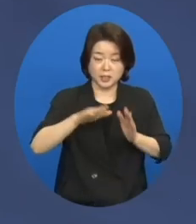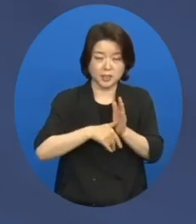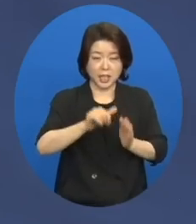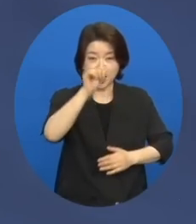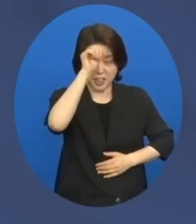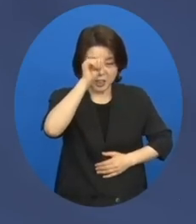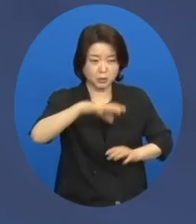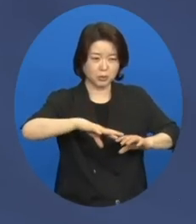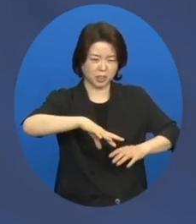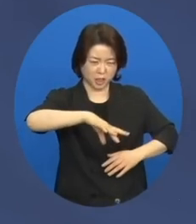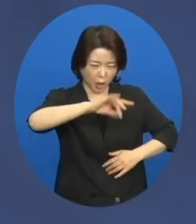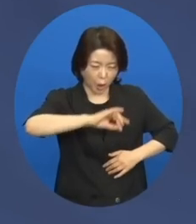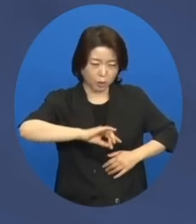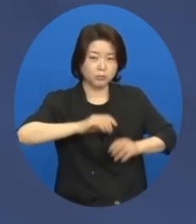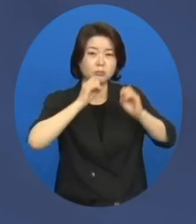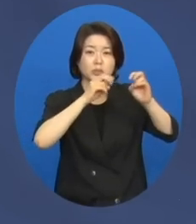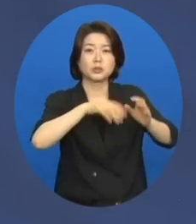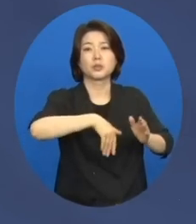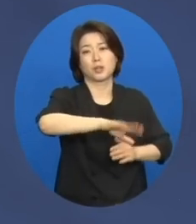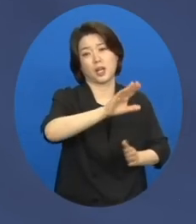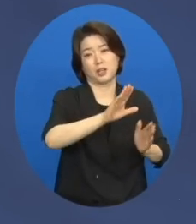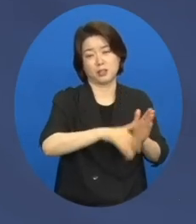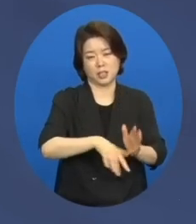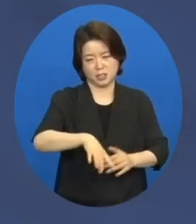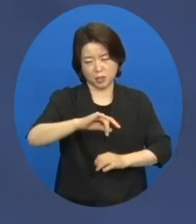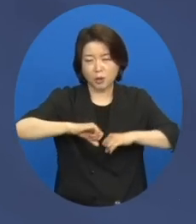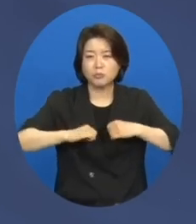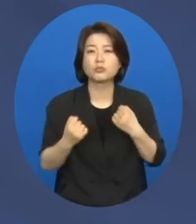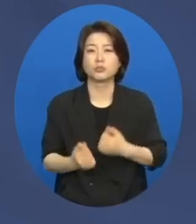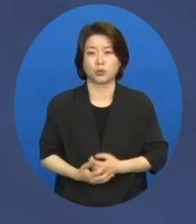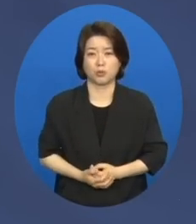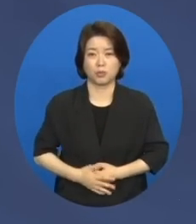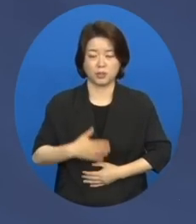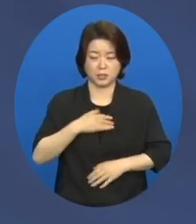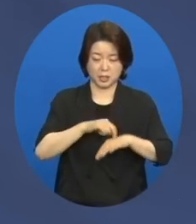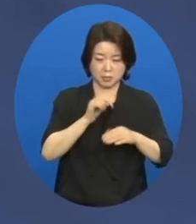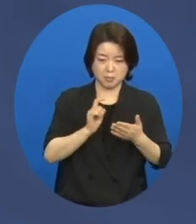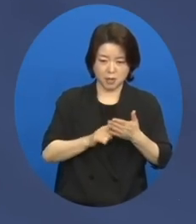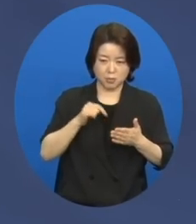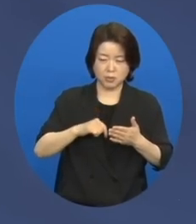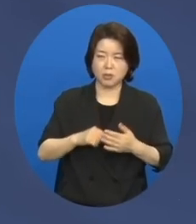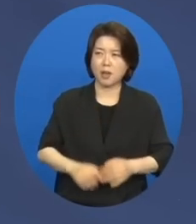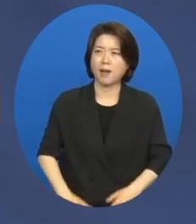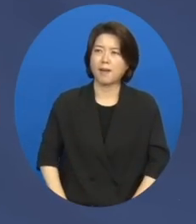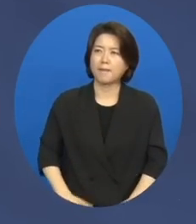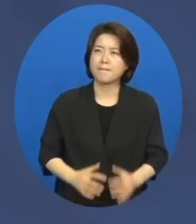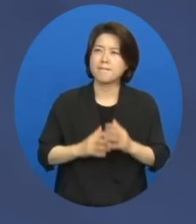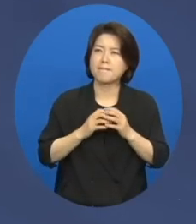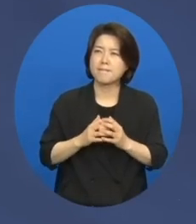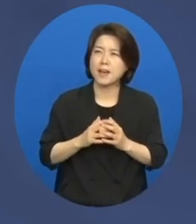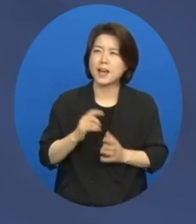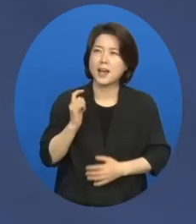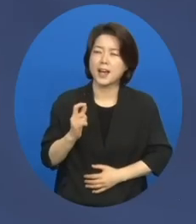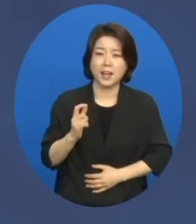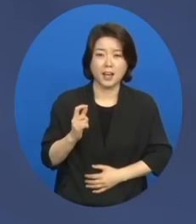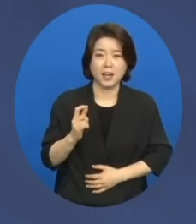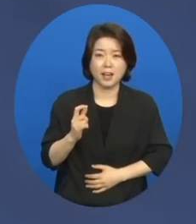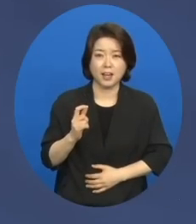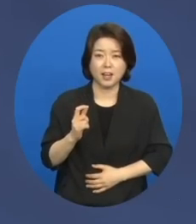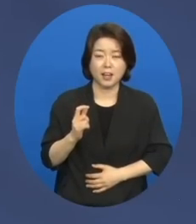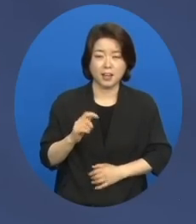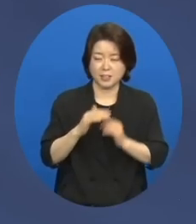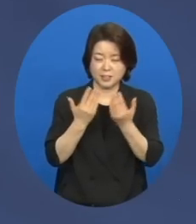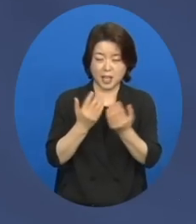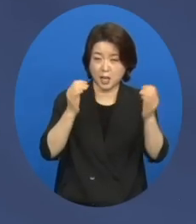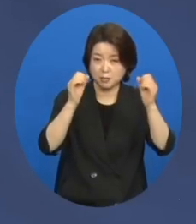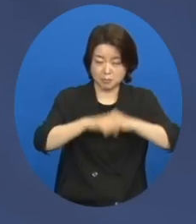주님의 첫 순종이었습니다. 제 마음에 비장한 마음이 들면서 꼭 다 망한